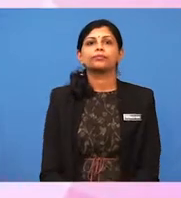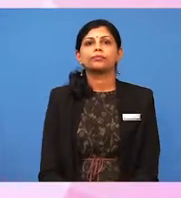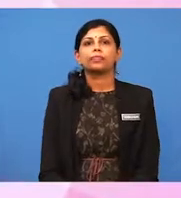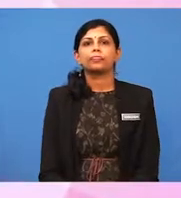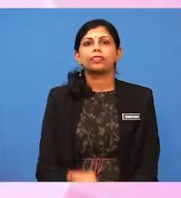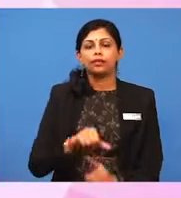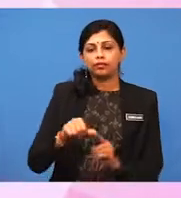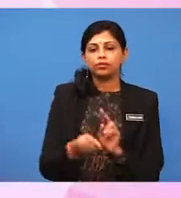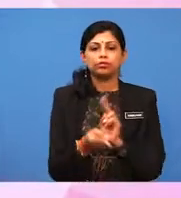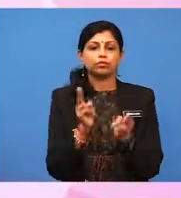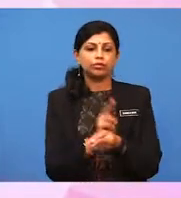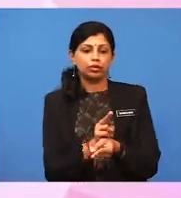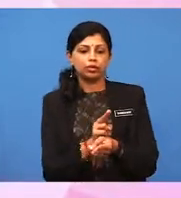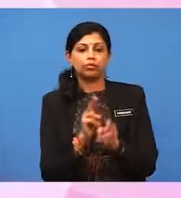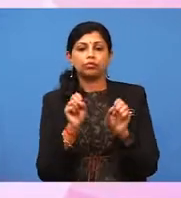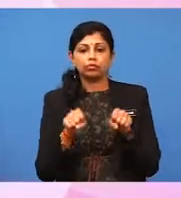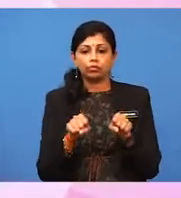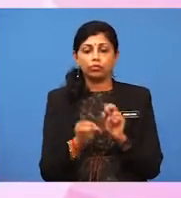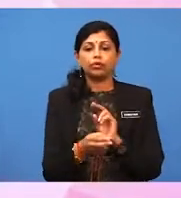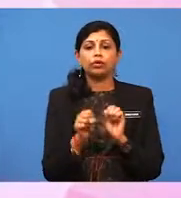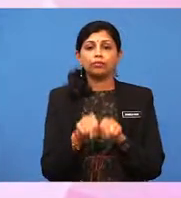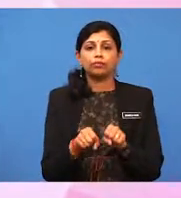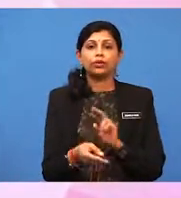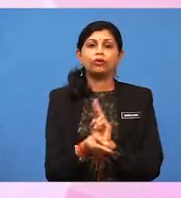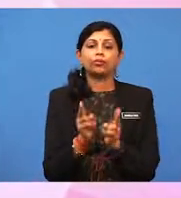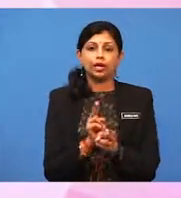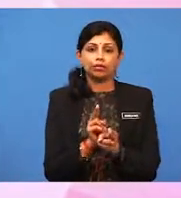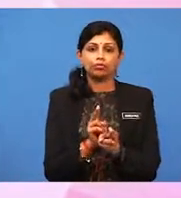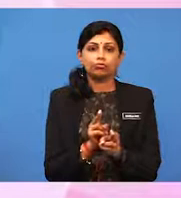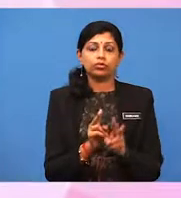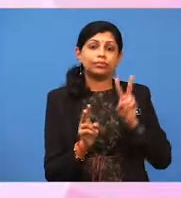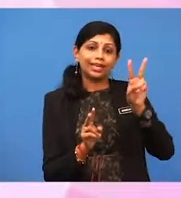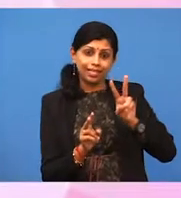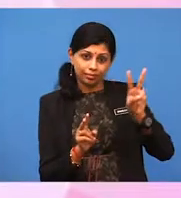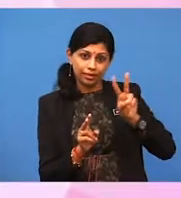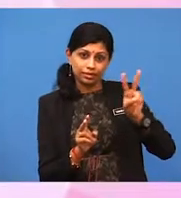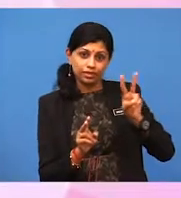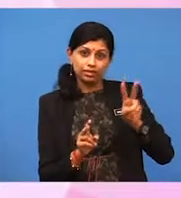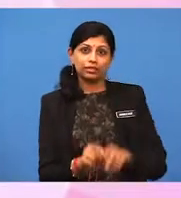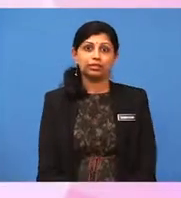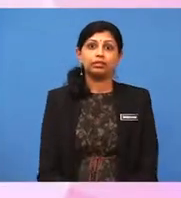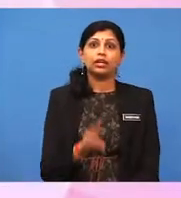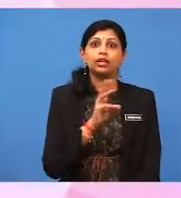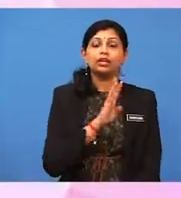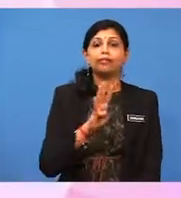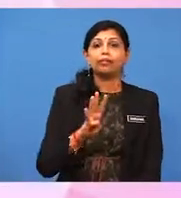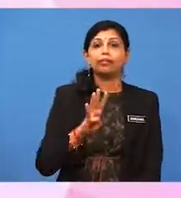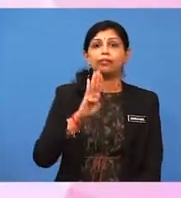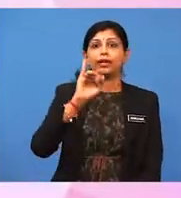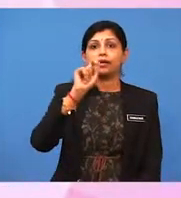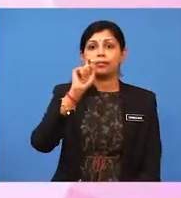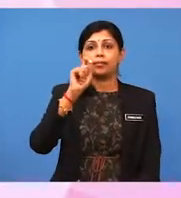sesuatu pemboleh ubah diisytiharkan sebagai double, maka sebanyak 64 bit memori perlu